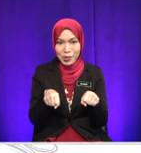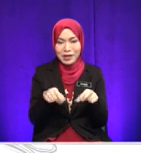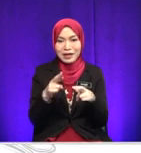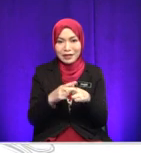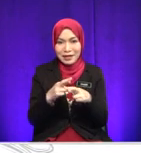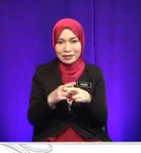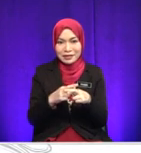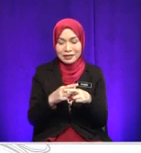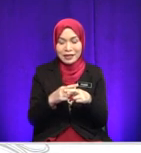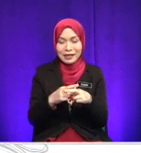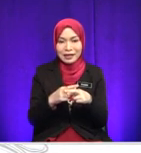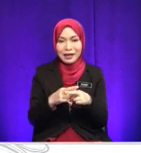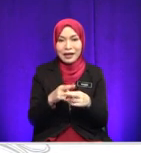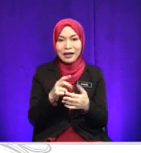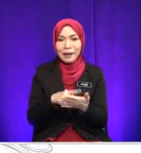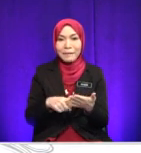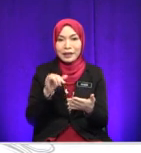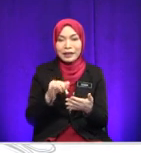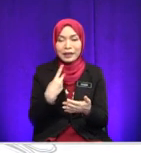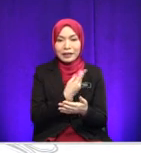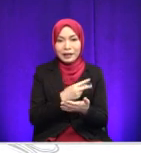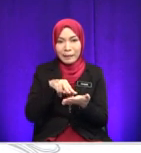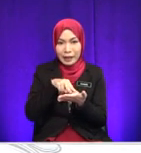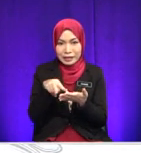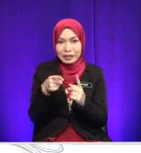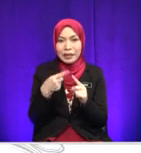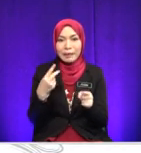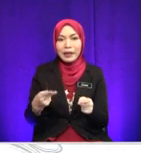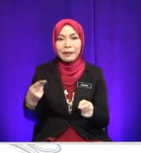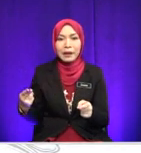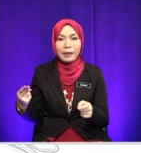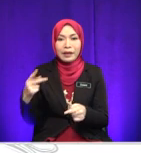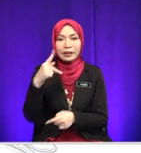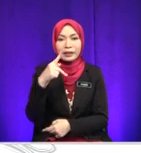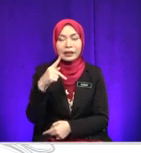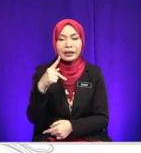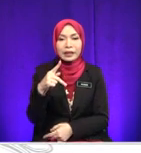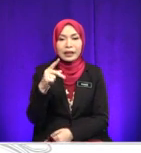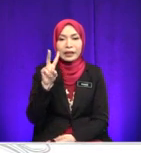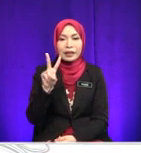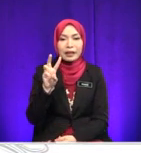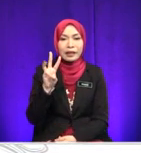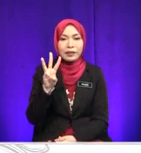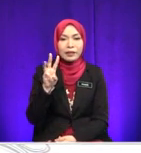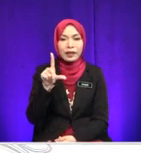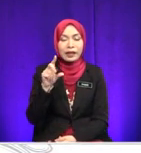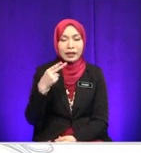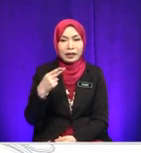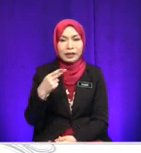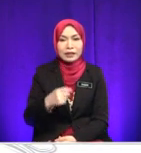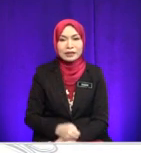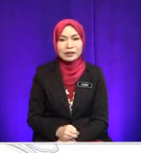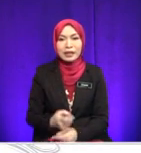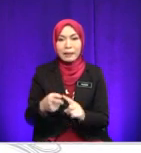membaca pelbagai bahan dengan menggunakan teknik bacaan KWLH. Melalui teknik bacaan ini, kami